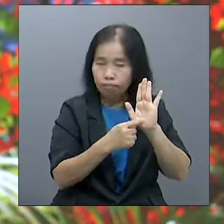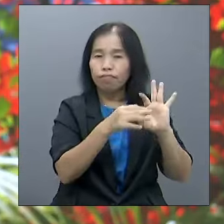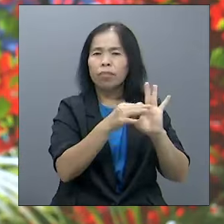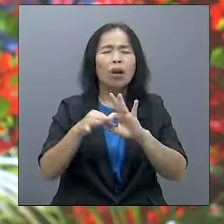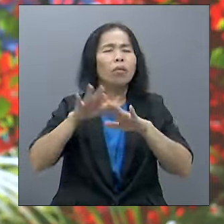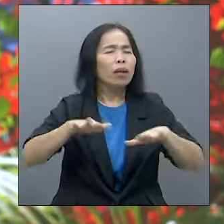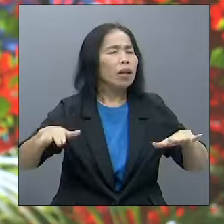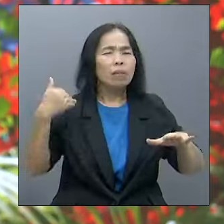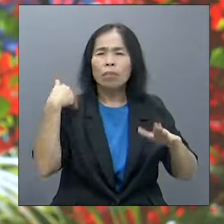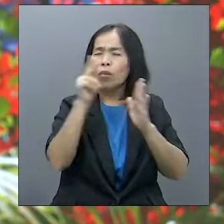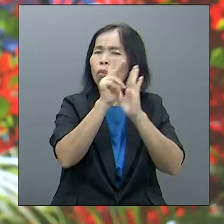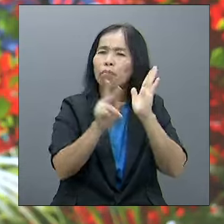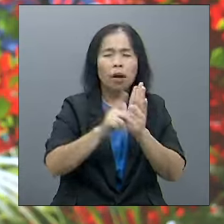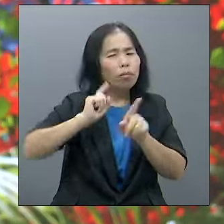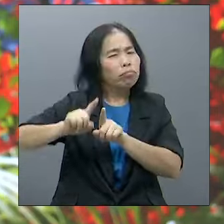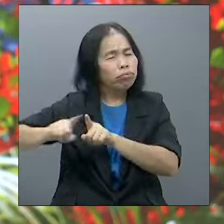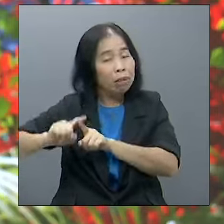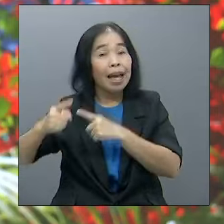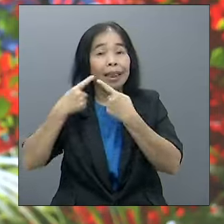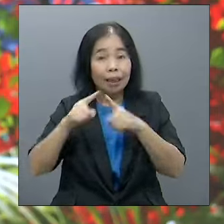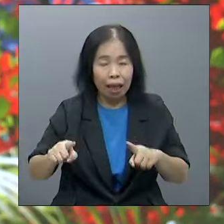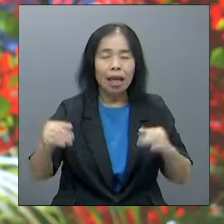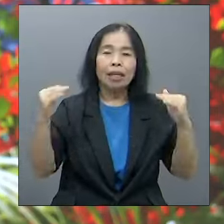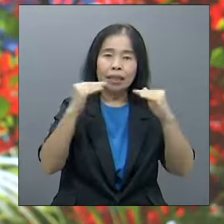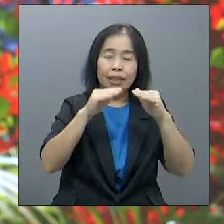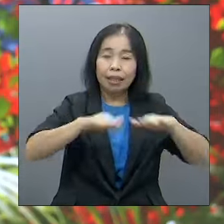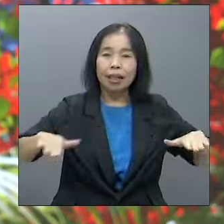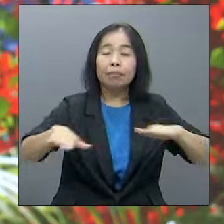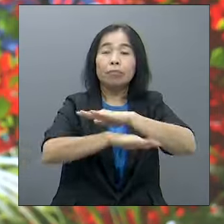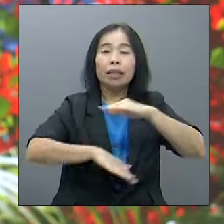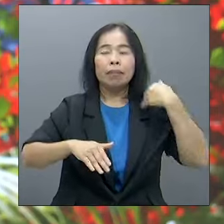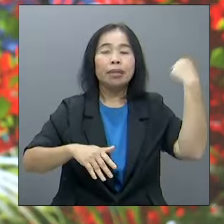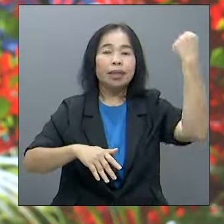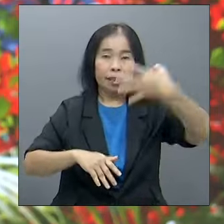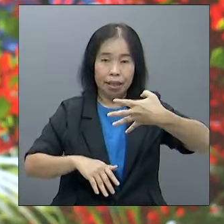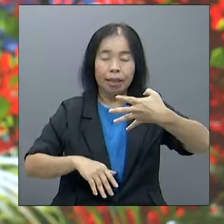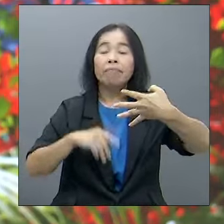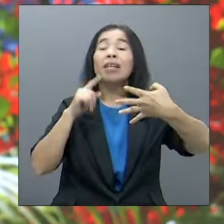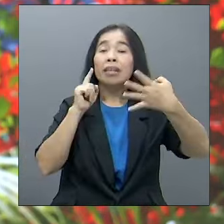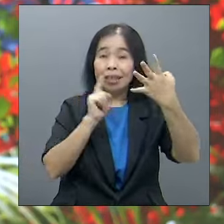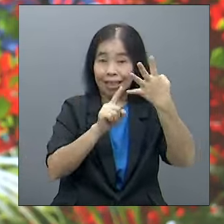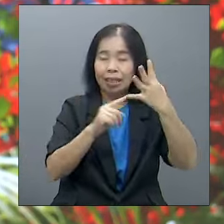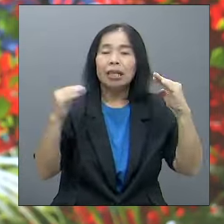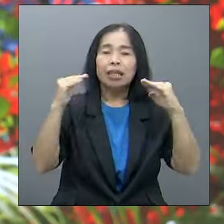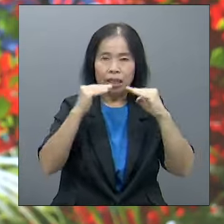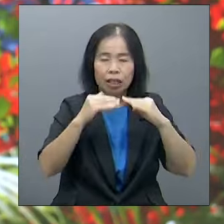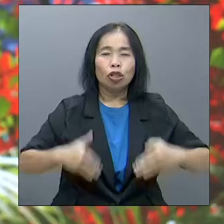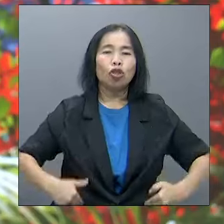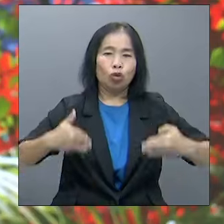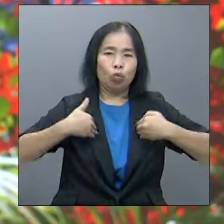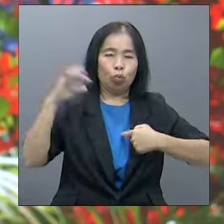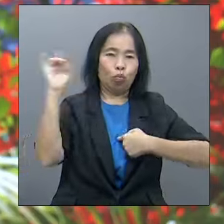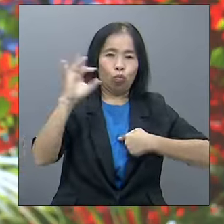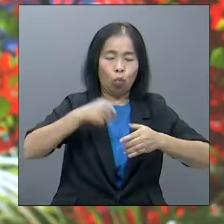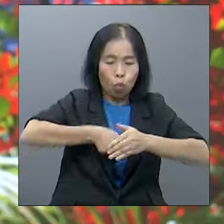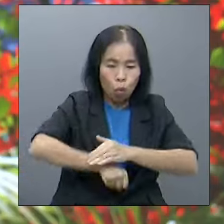ายเลยค่ะแต่สิทธิของเด็กขั้นพื้นฐานเนี่ยจะมีอยู่4ประการด้วยกันค่ะคุณผู้ชมคะคือสิทธิที่เด็กจะมีชีวิตรอดปลอดภัยตั้งแต่คลอ